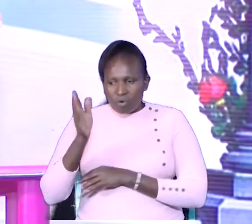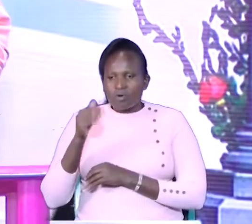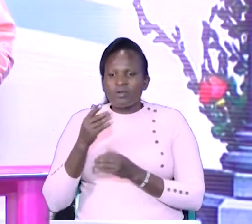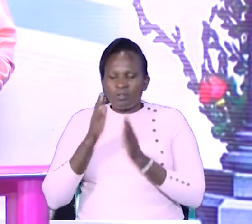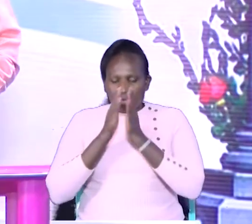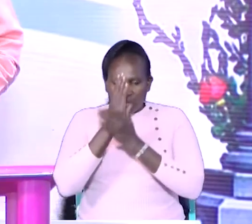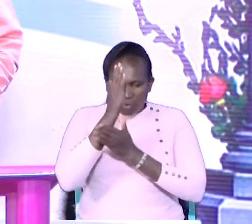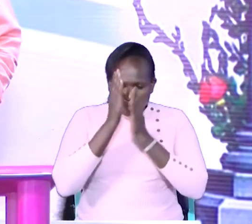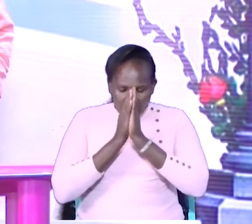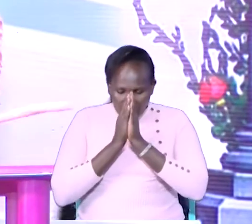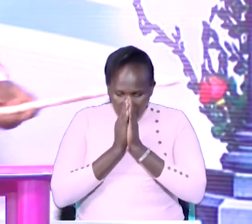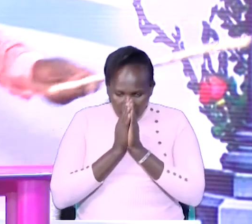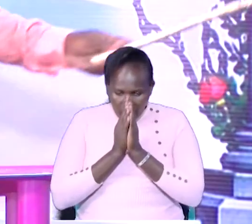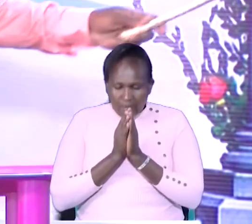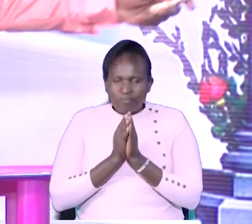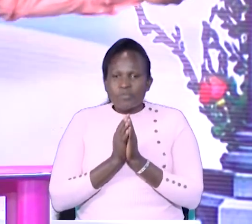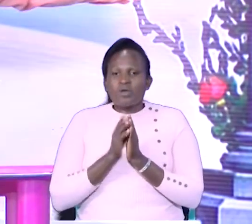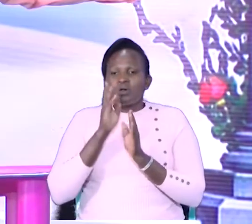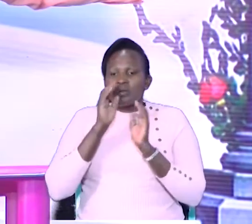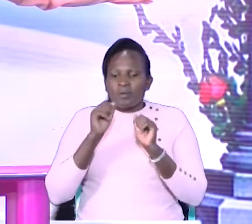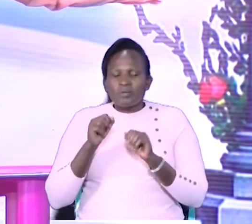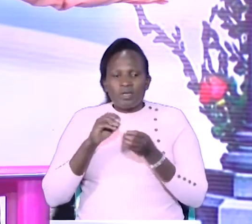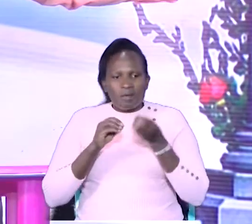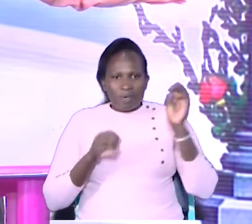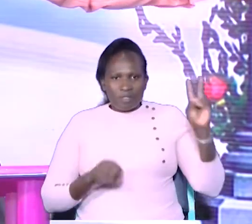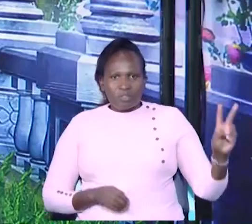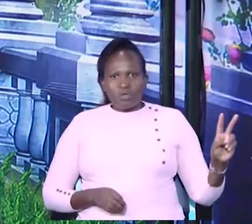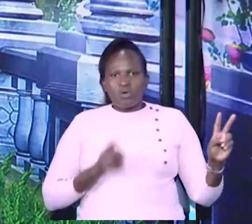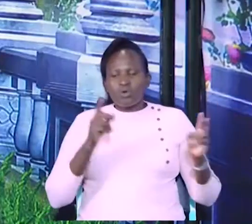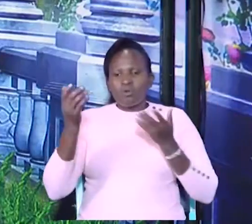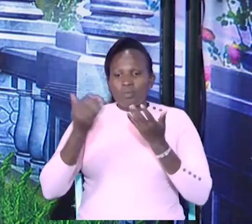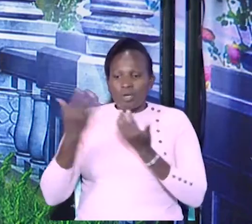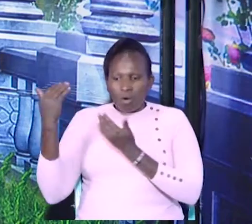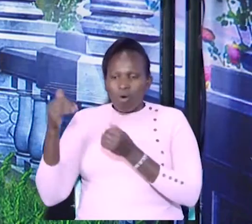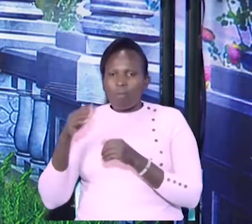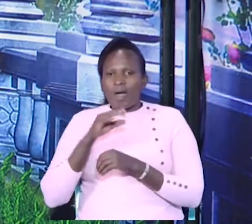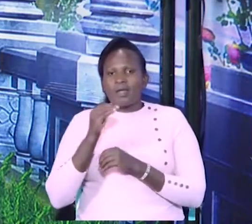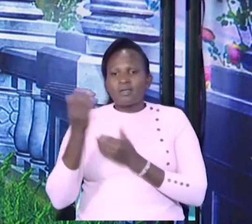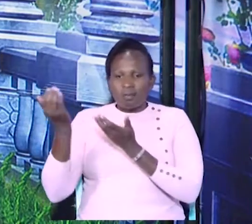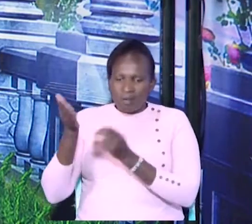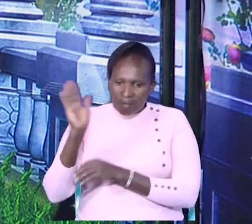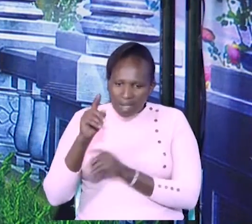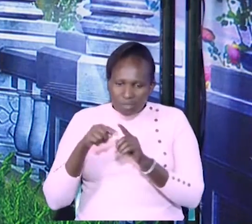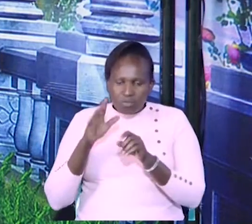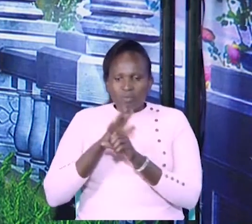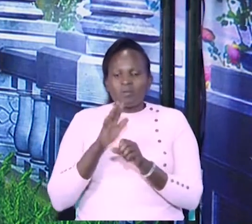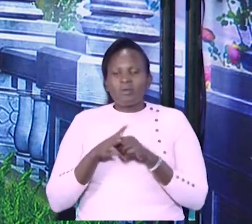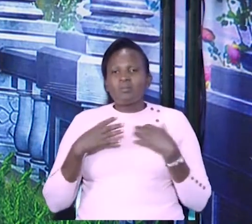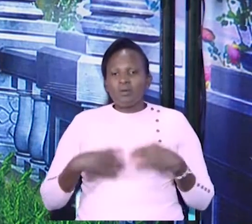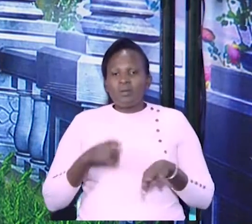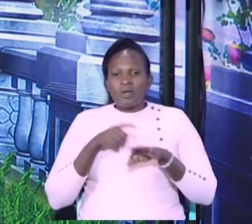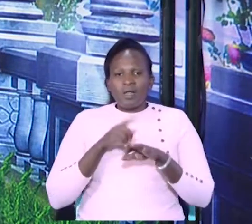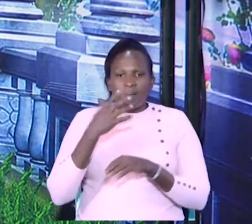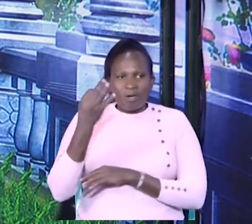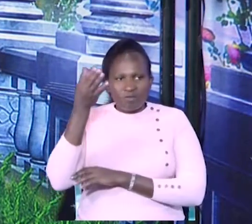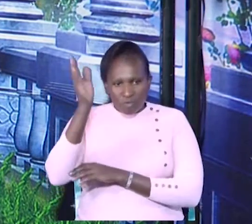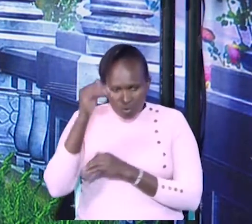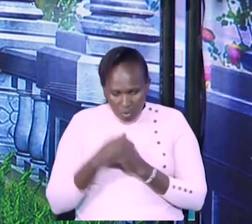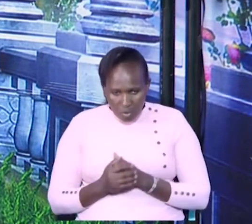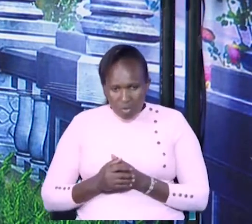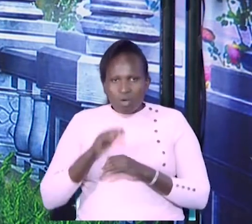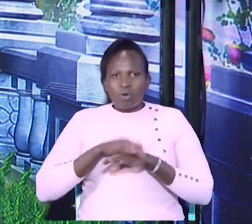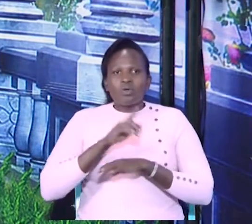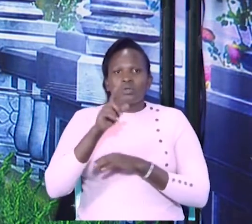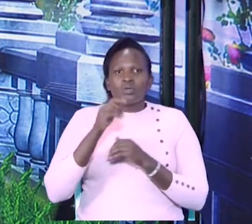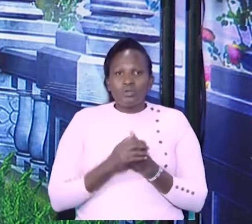prayers, they will be possible. Number two, you bring hope and restoration to many. Wakati mkono wa Mungu uko juu